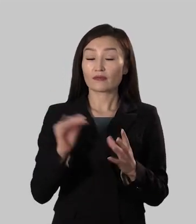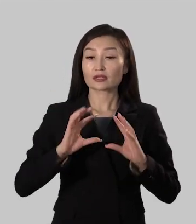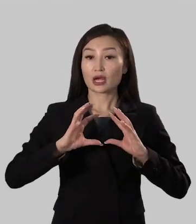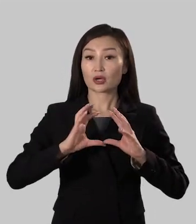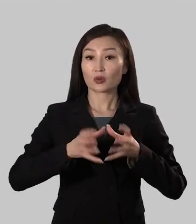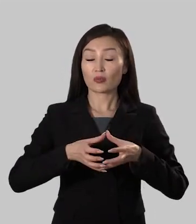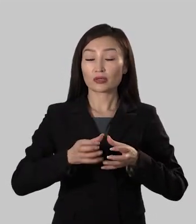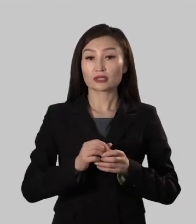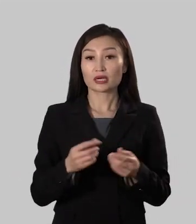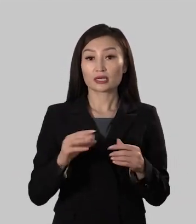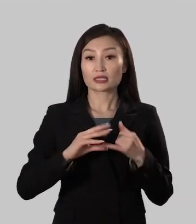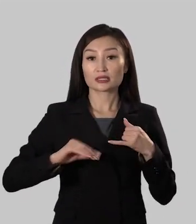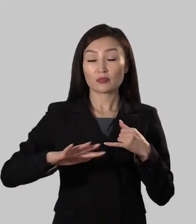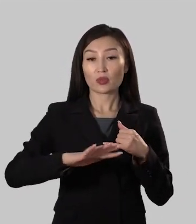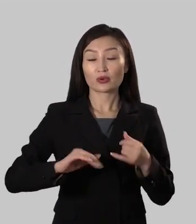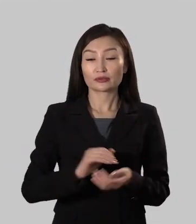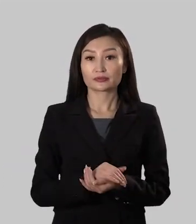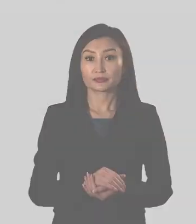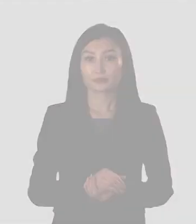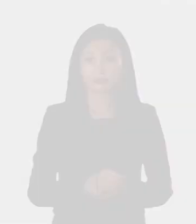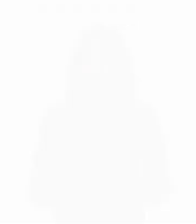огромный шар земной.